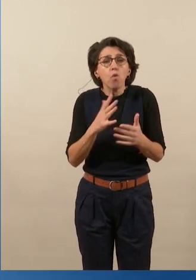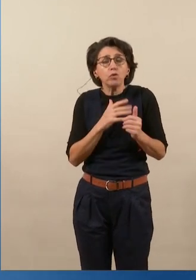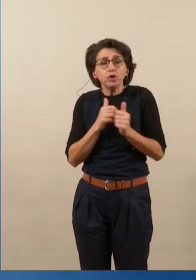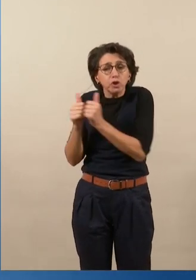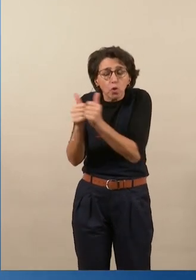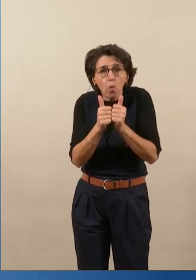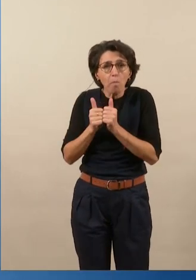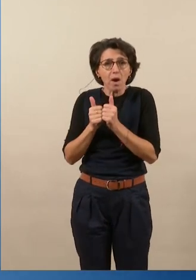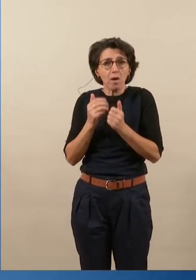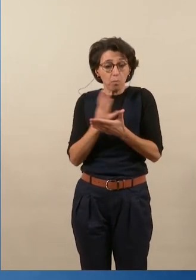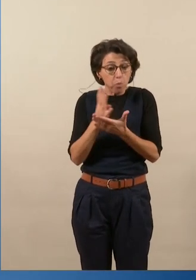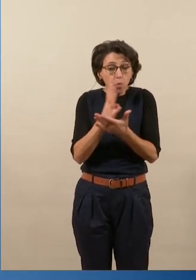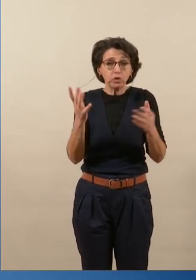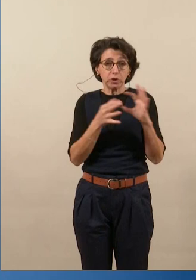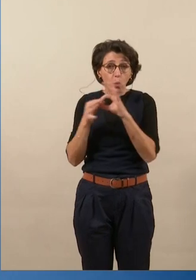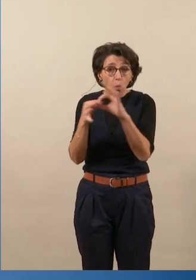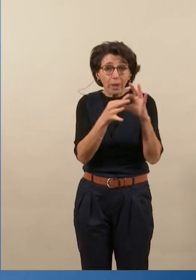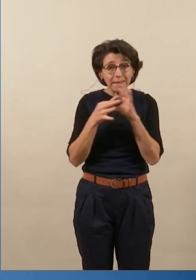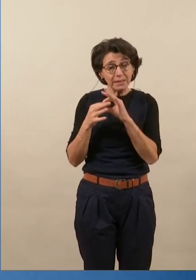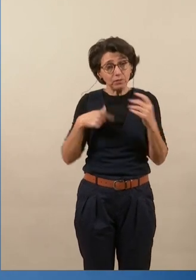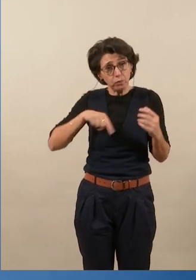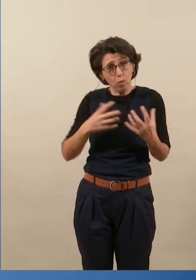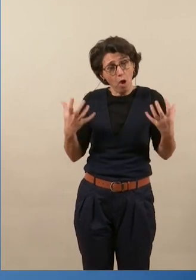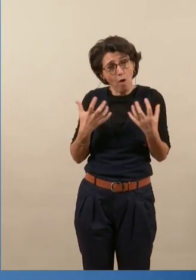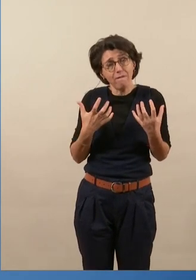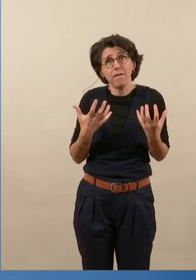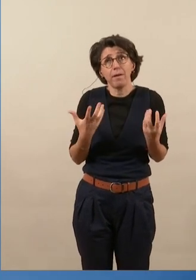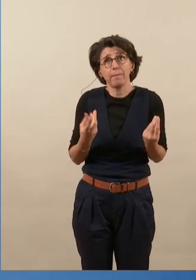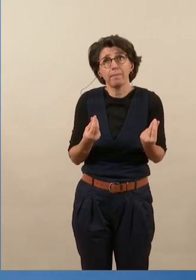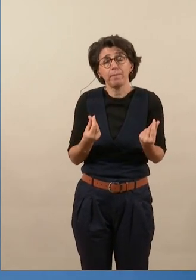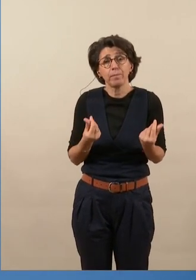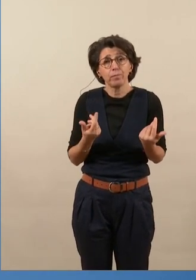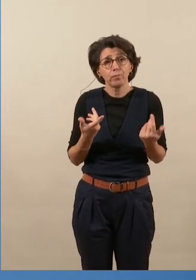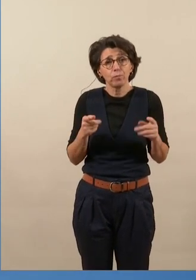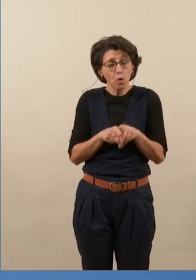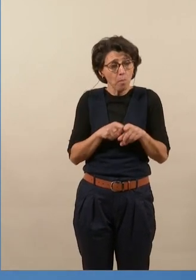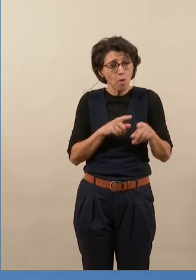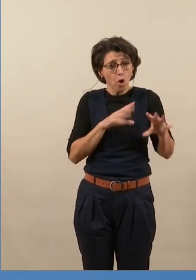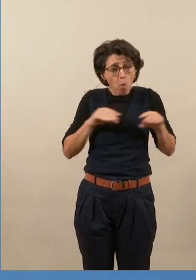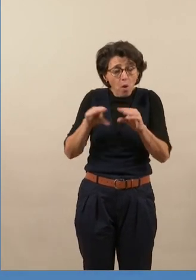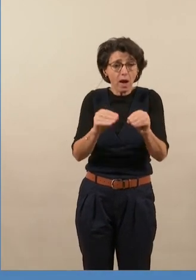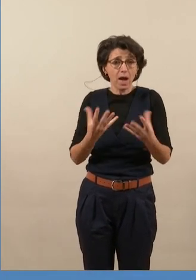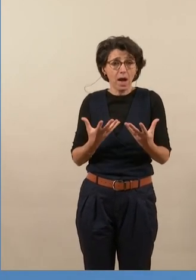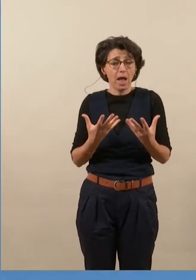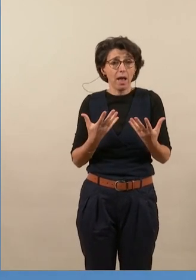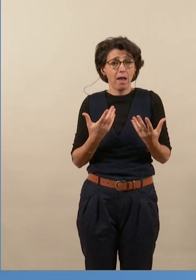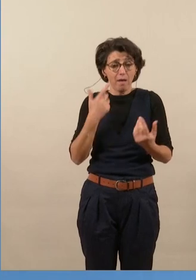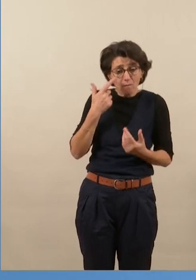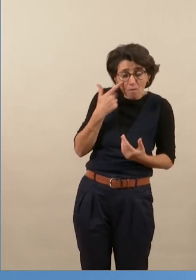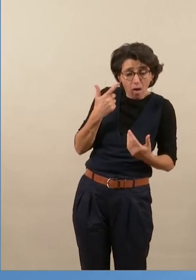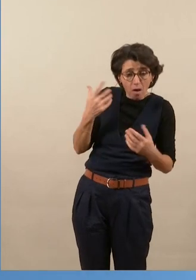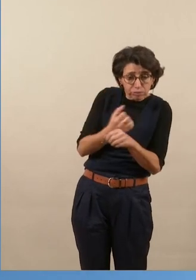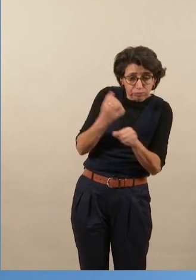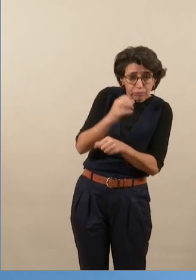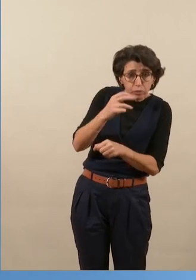veut collectif qui se veut très concret mais malheureusement on reste quand